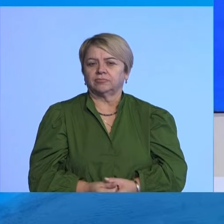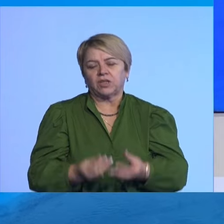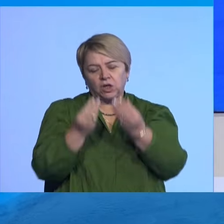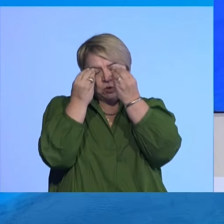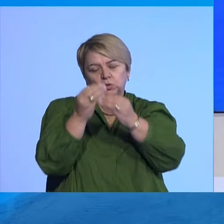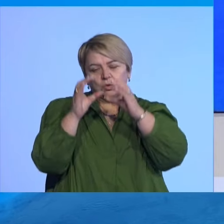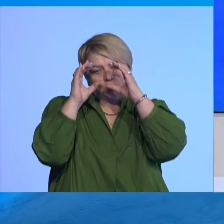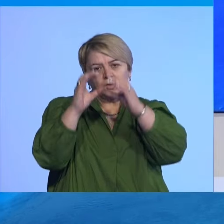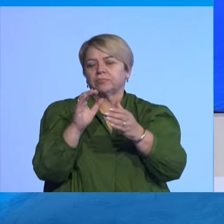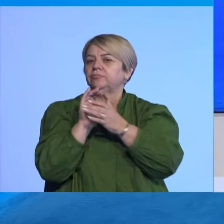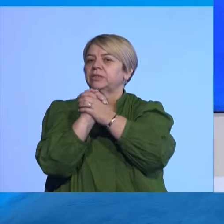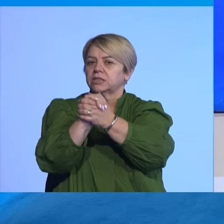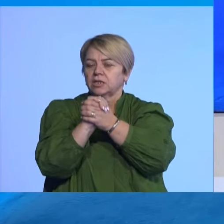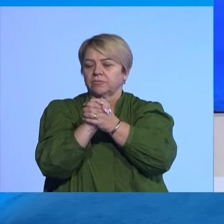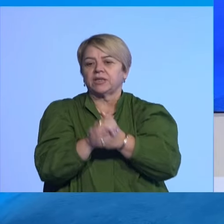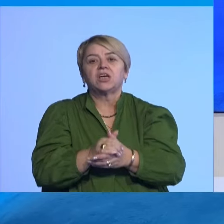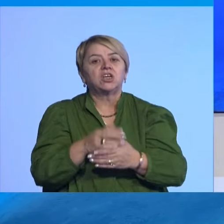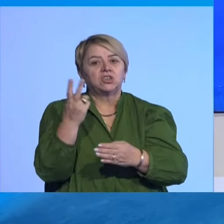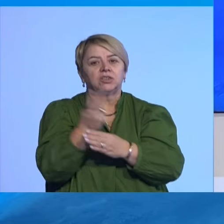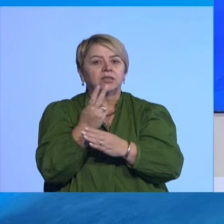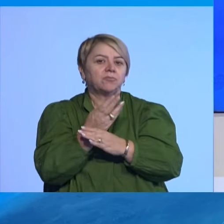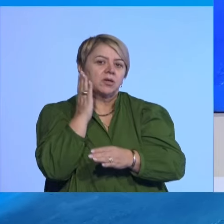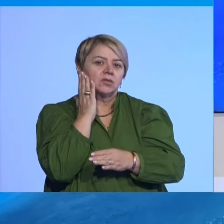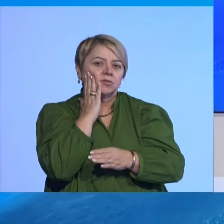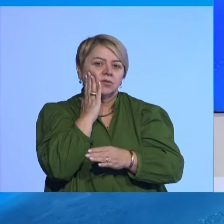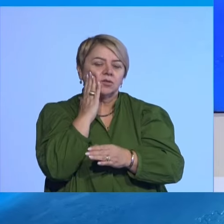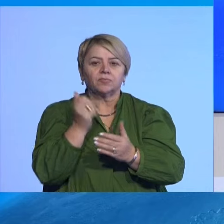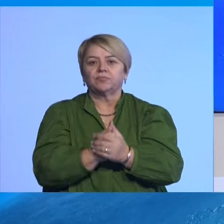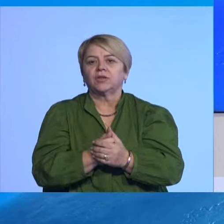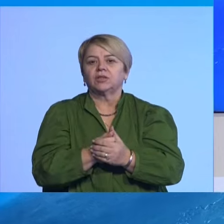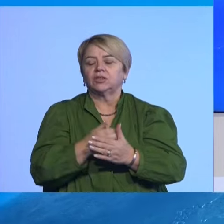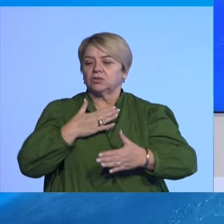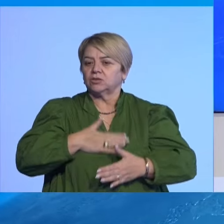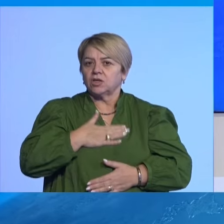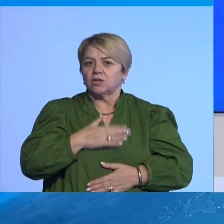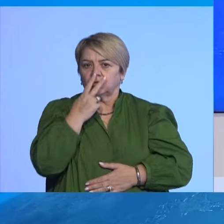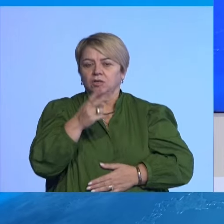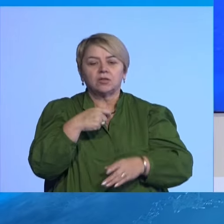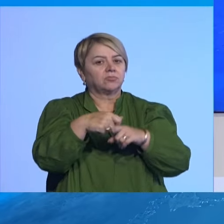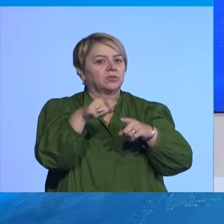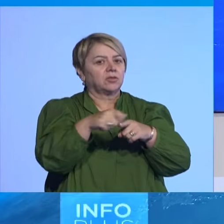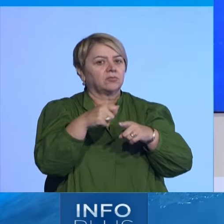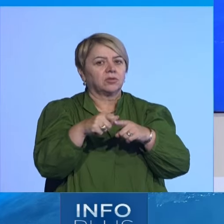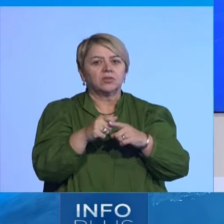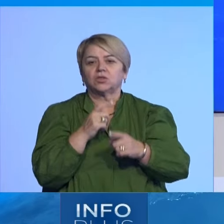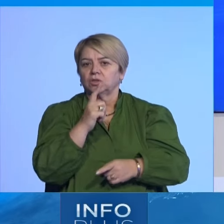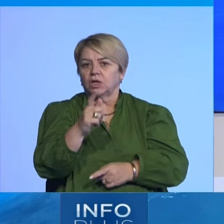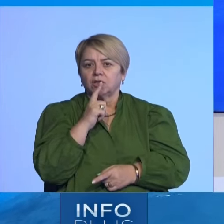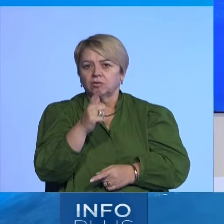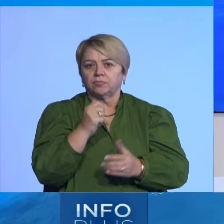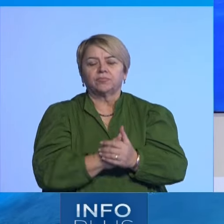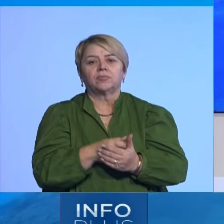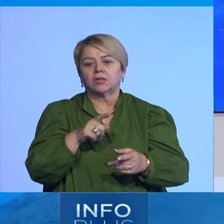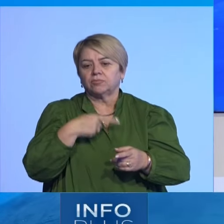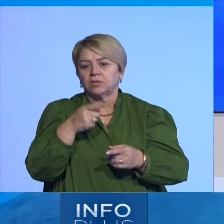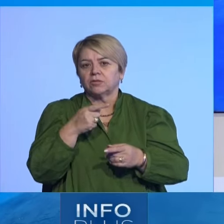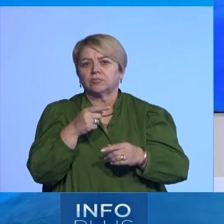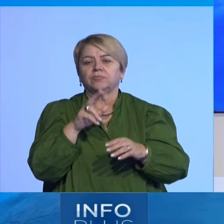Të ndëruar shikues, për shëndetje, Shtetet e Bashkuara të Amerikës dëshirojnë të shohin progres në procesin e dialogut në mënyrë që